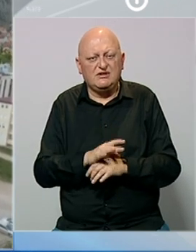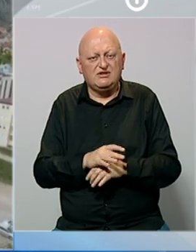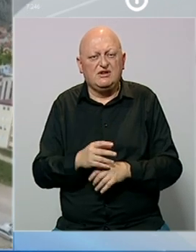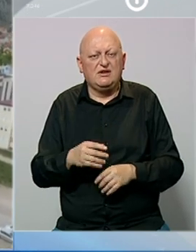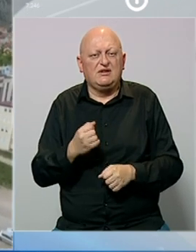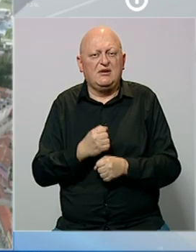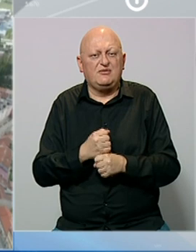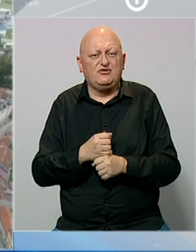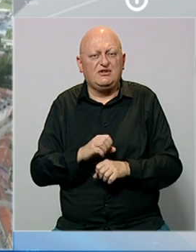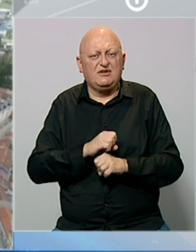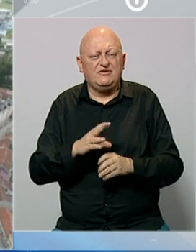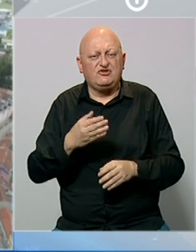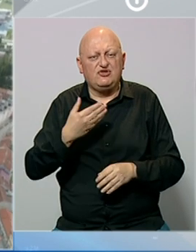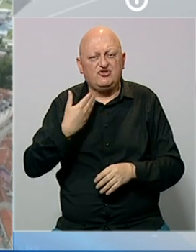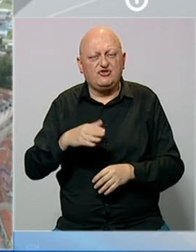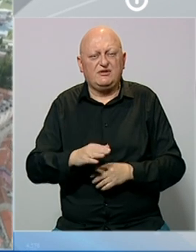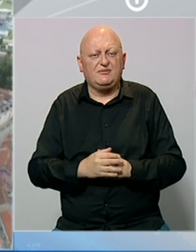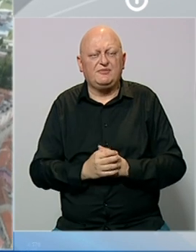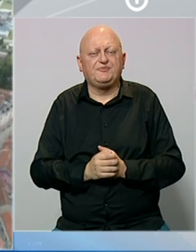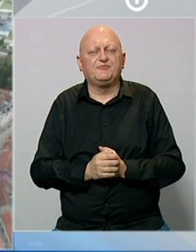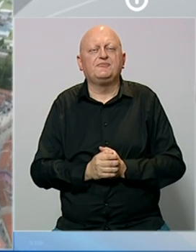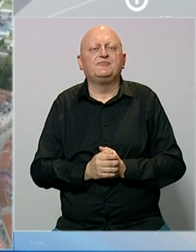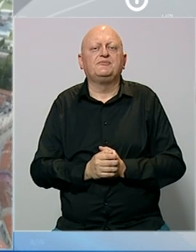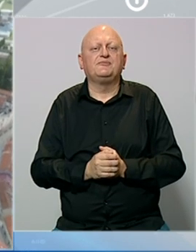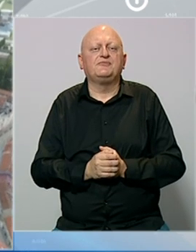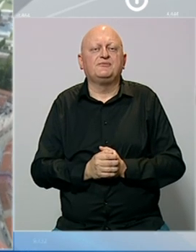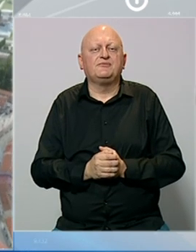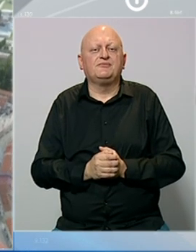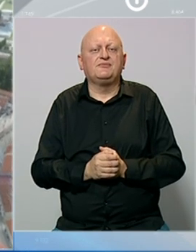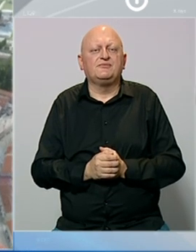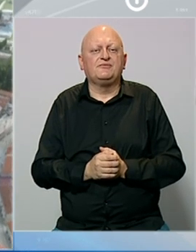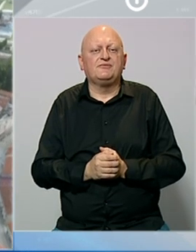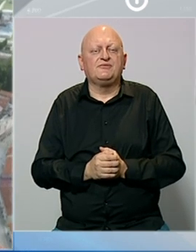nesreća, sačinit će izvješće o štetama.